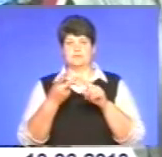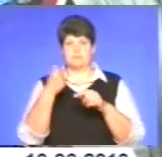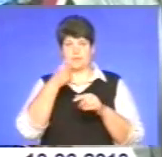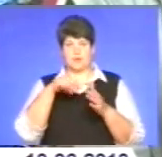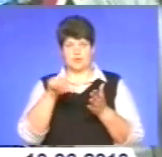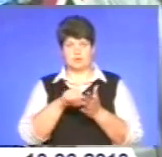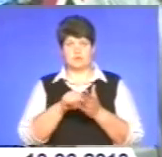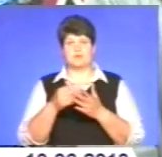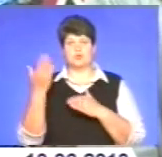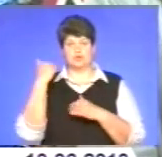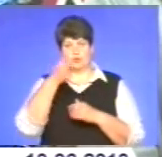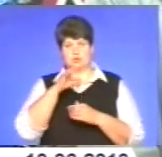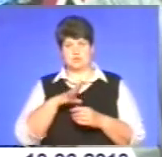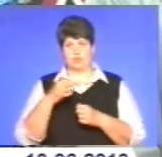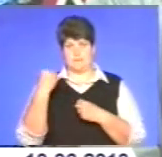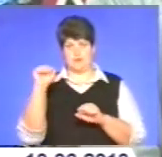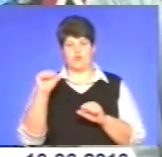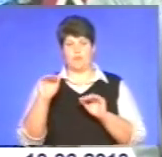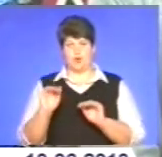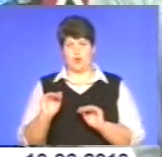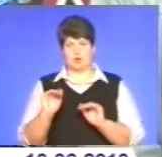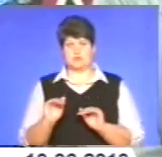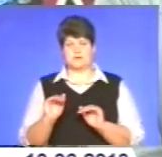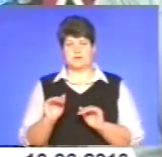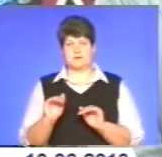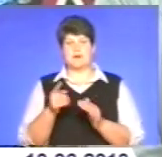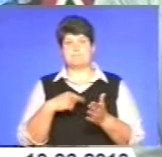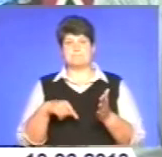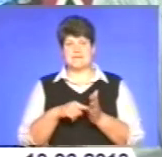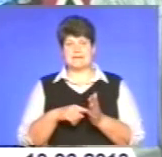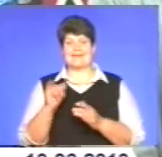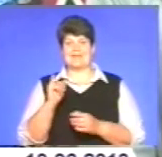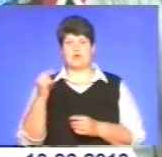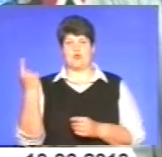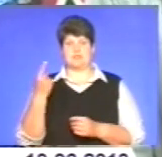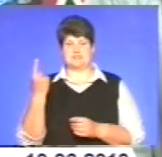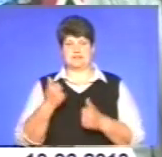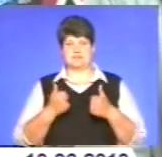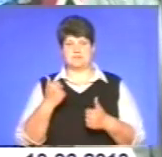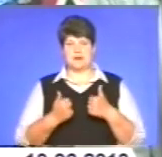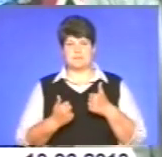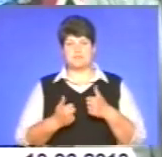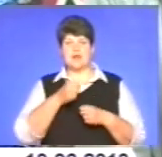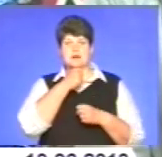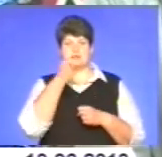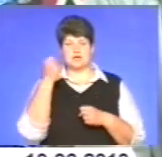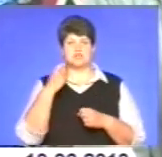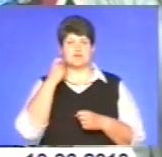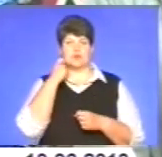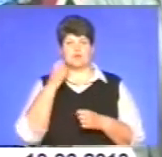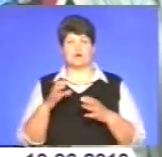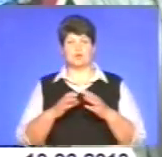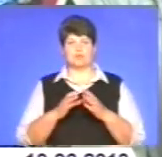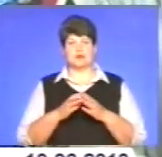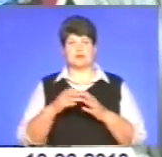ми переможці, молодша вікова категорія, переможці міських змагань та обласних змагань. А старша вікова група –